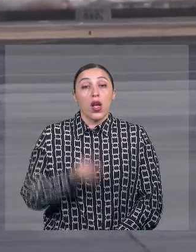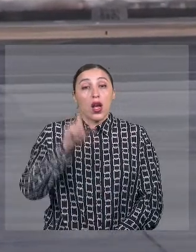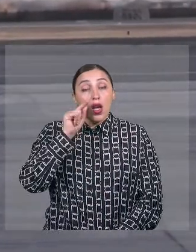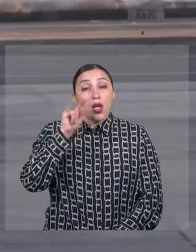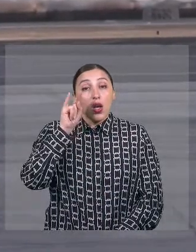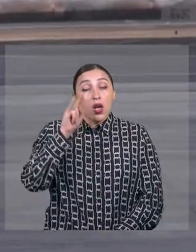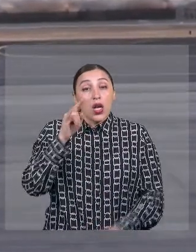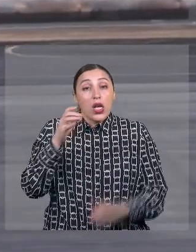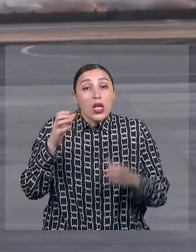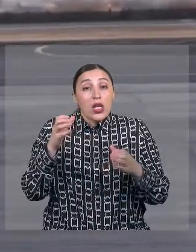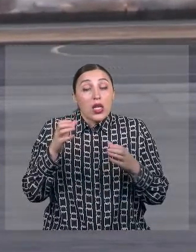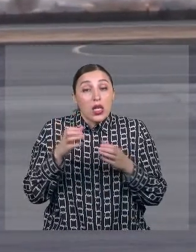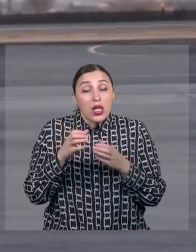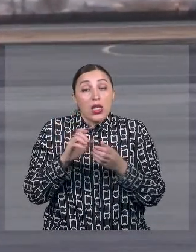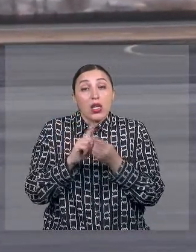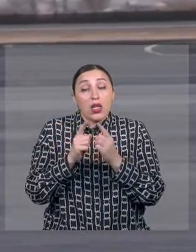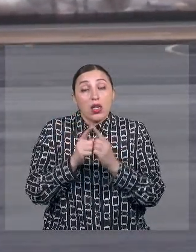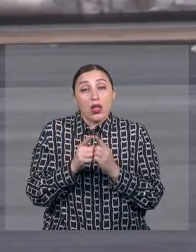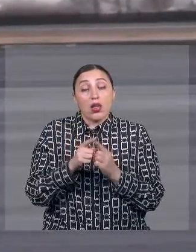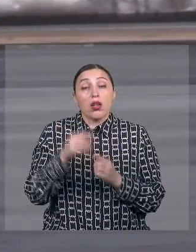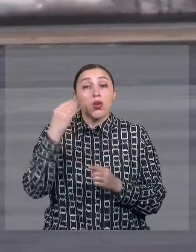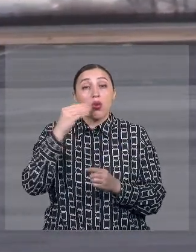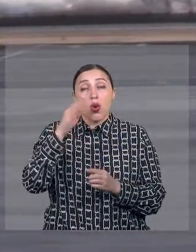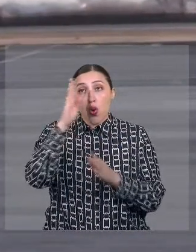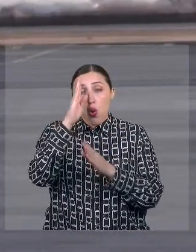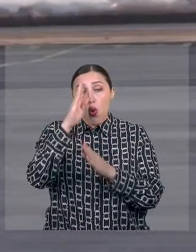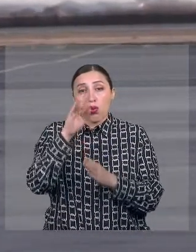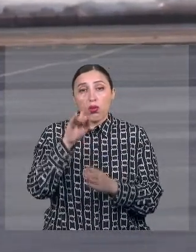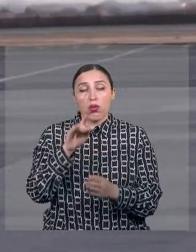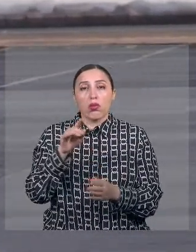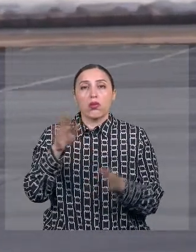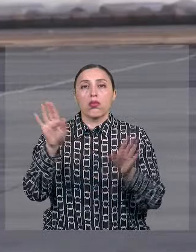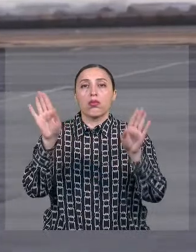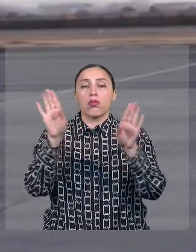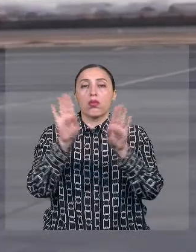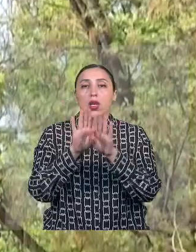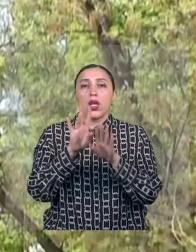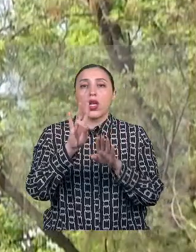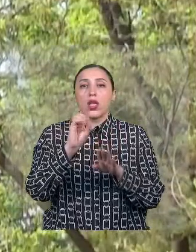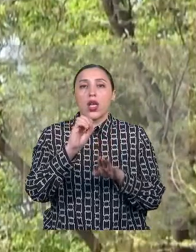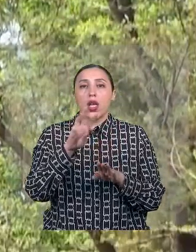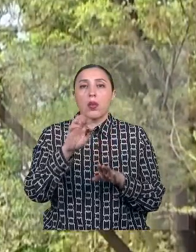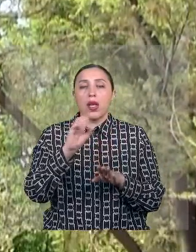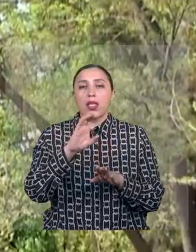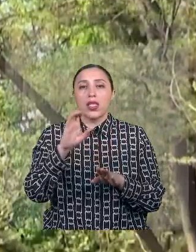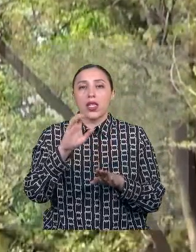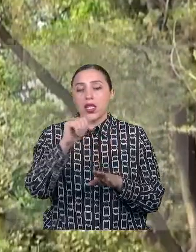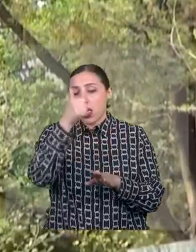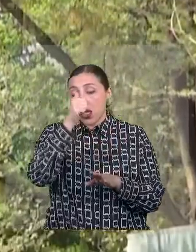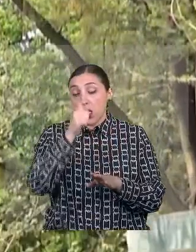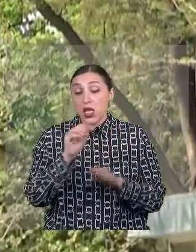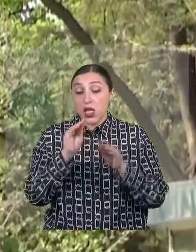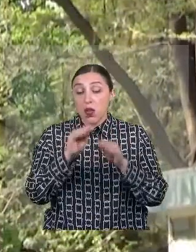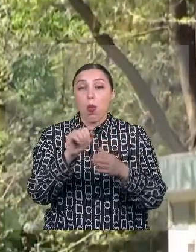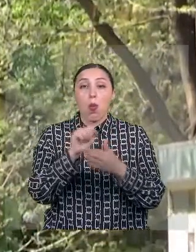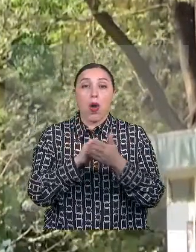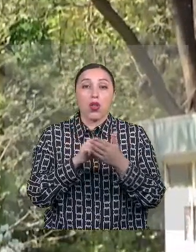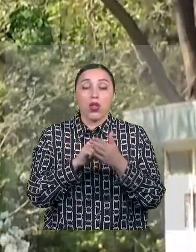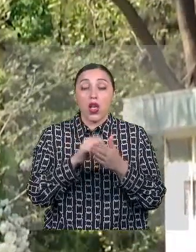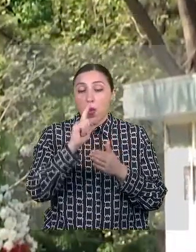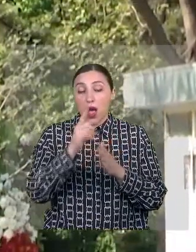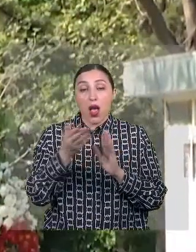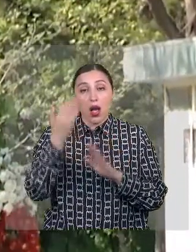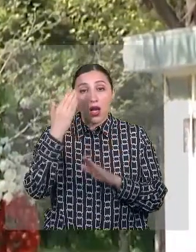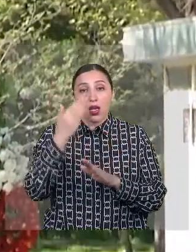Հայկական օթանավերի դիմաց Թուրքիան փակել է իր օթային տարածքը Նեմեսիս գործողության մասնակիցների հուշակոթողի պատճառով, որն անցած